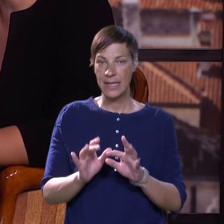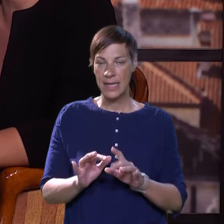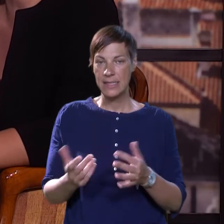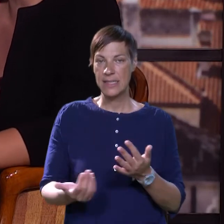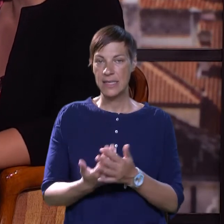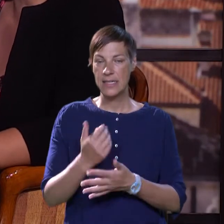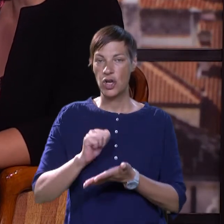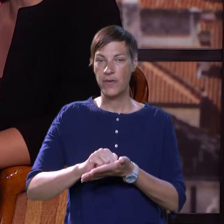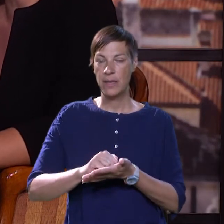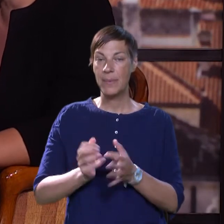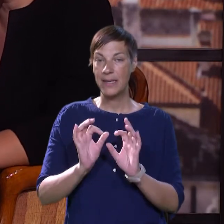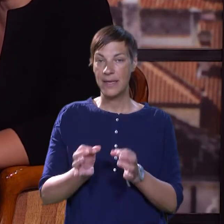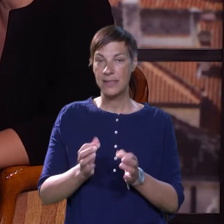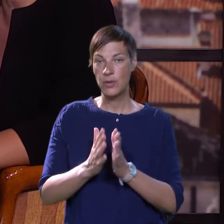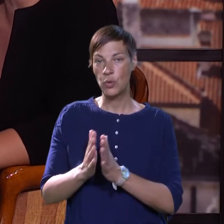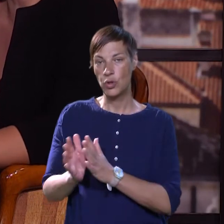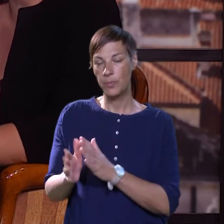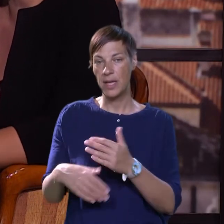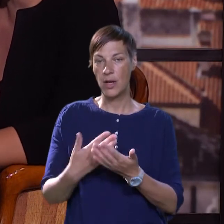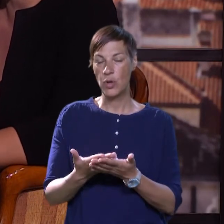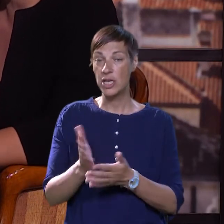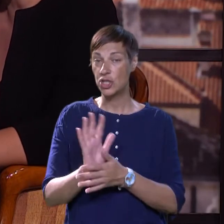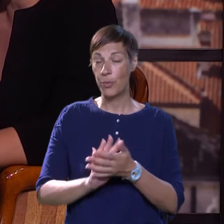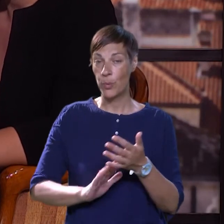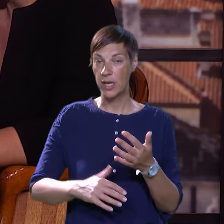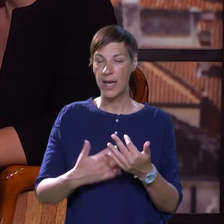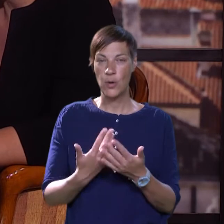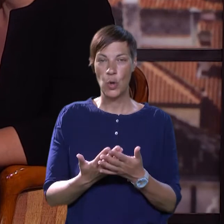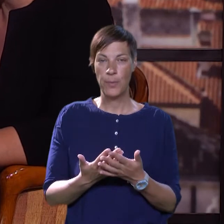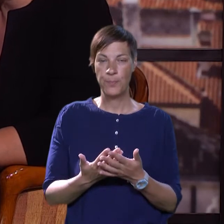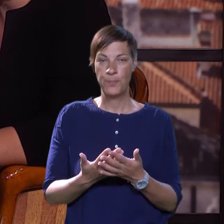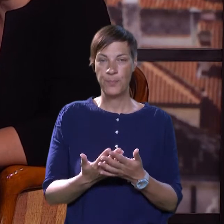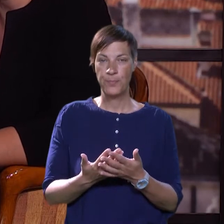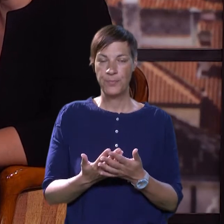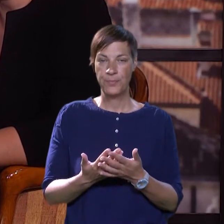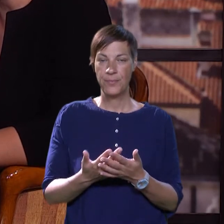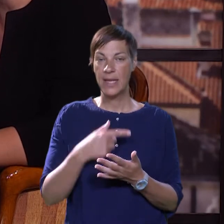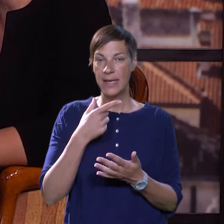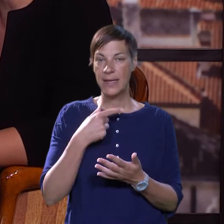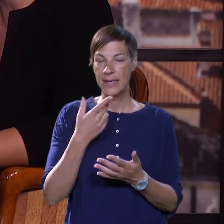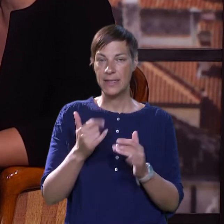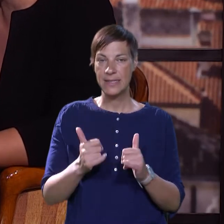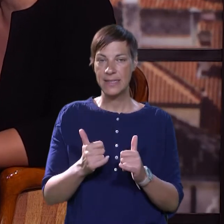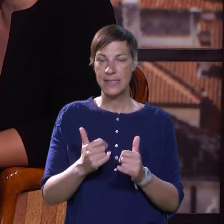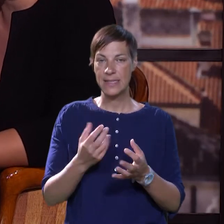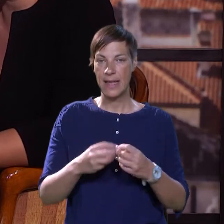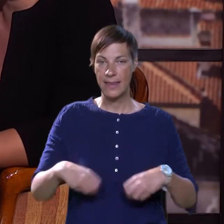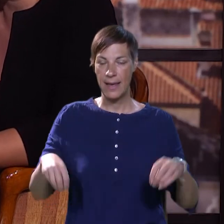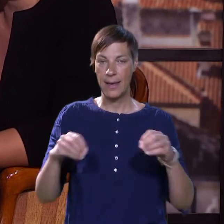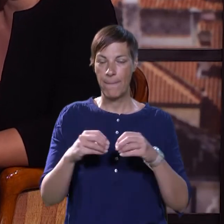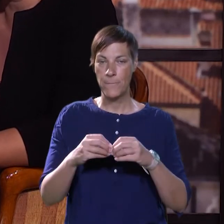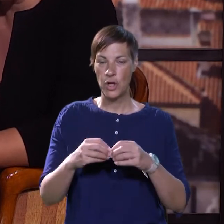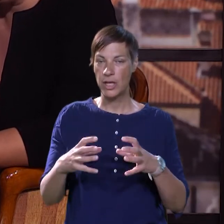digitalizacije, novih medija, sigurno se i u tom segmentu nešto pokrenulo. Rekli ste sada i ovaj